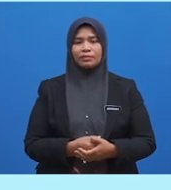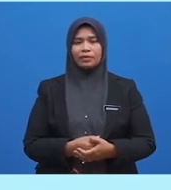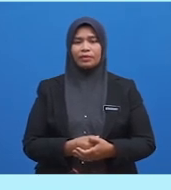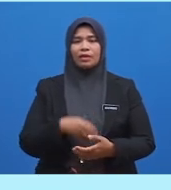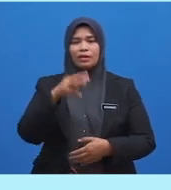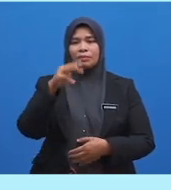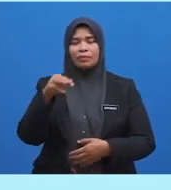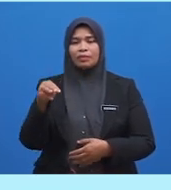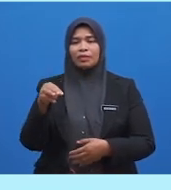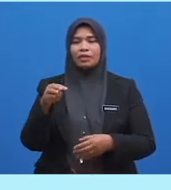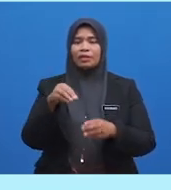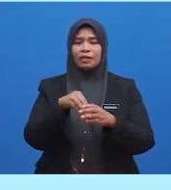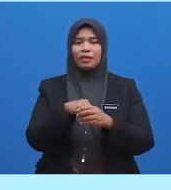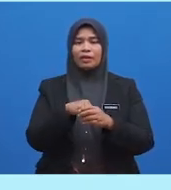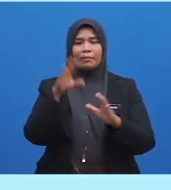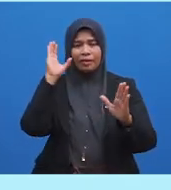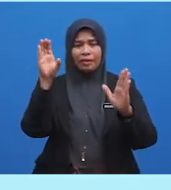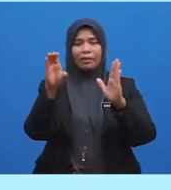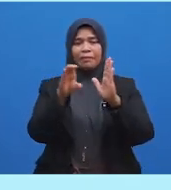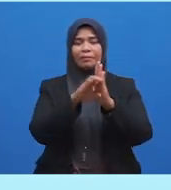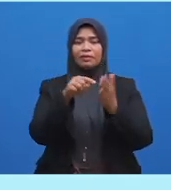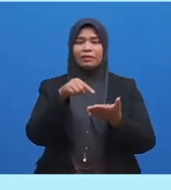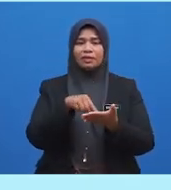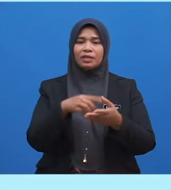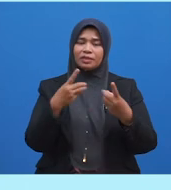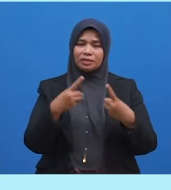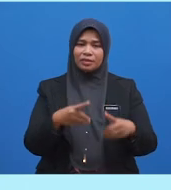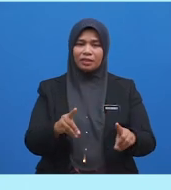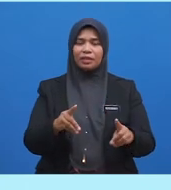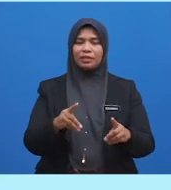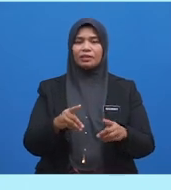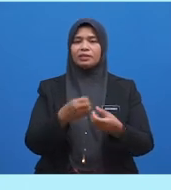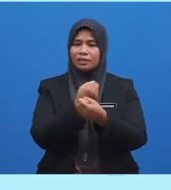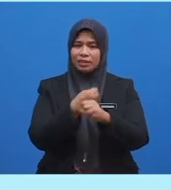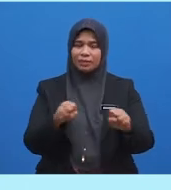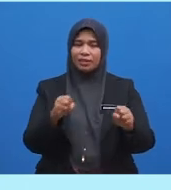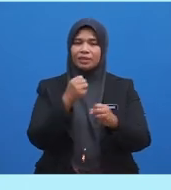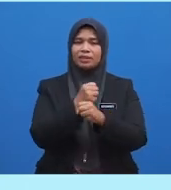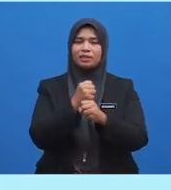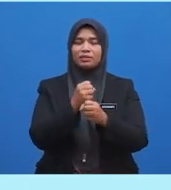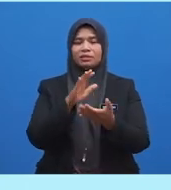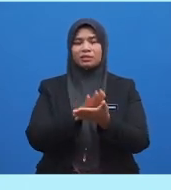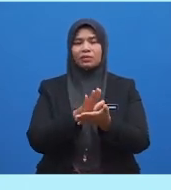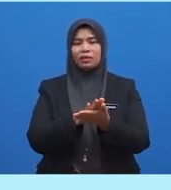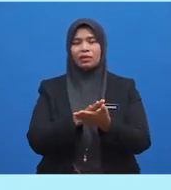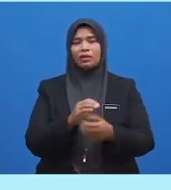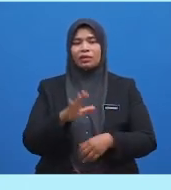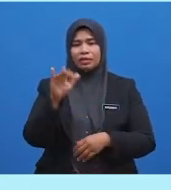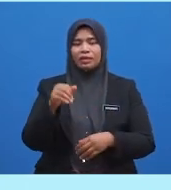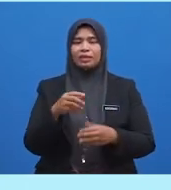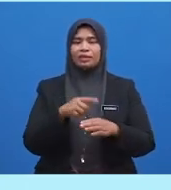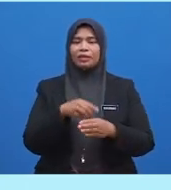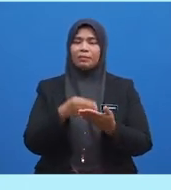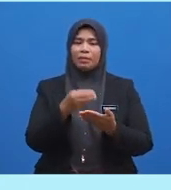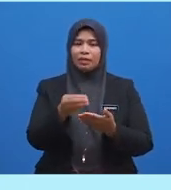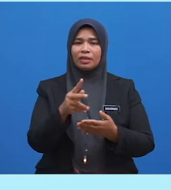Hai murik dalam gambar ini sedang menyiapkan kerja sekolah yang